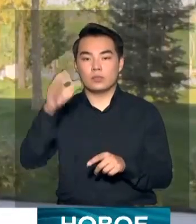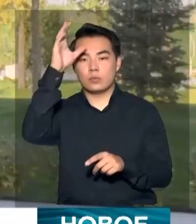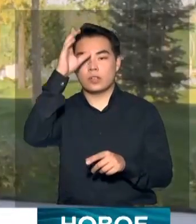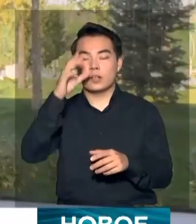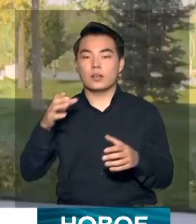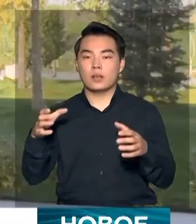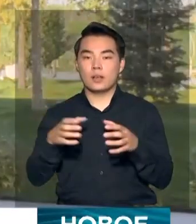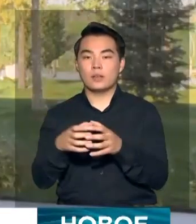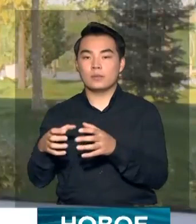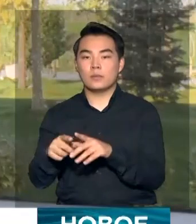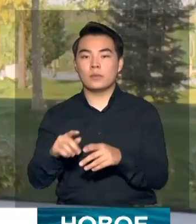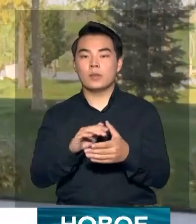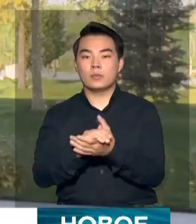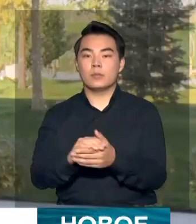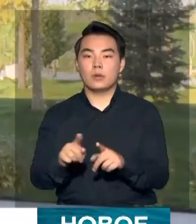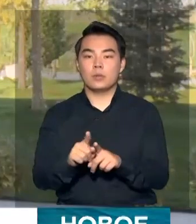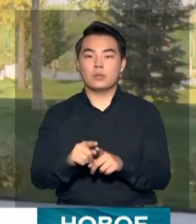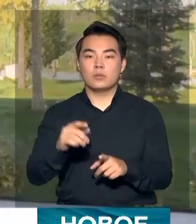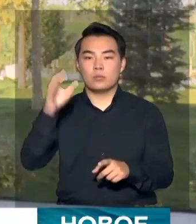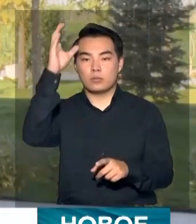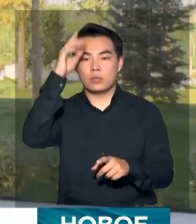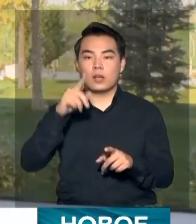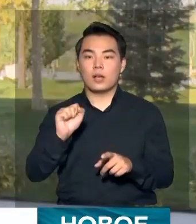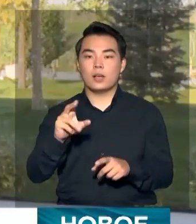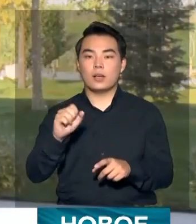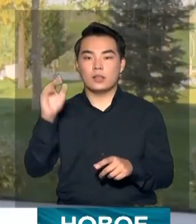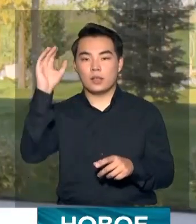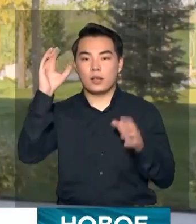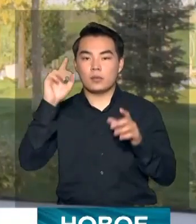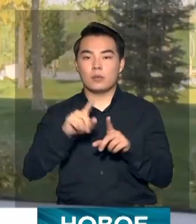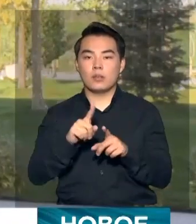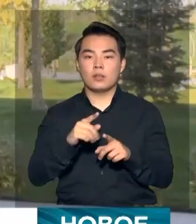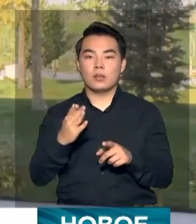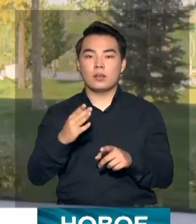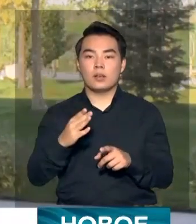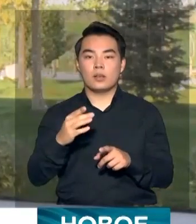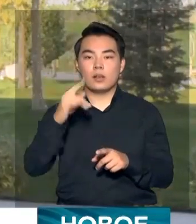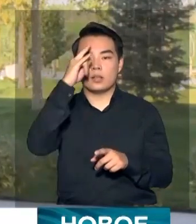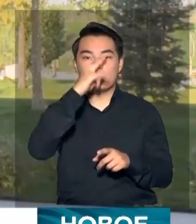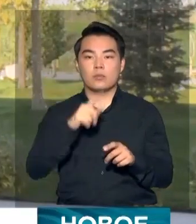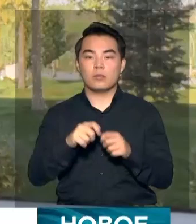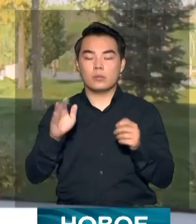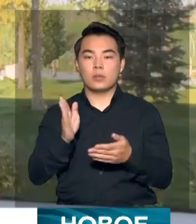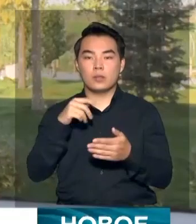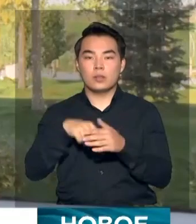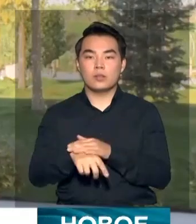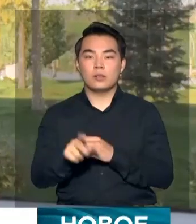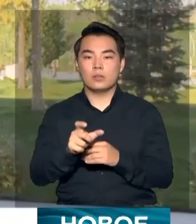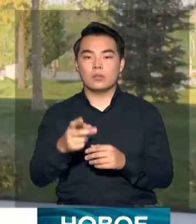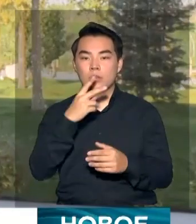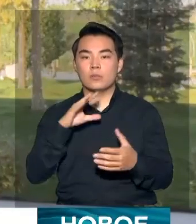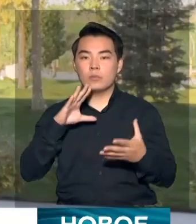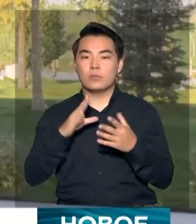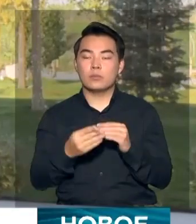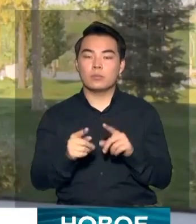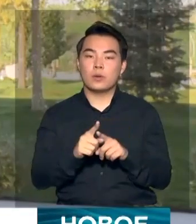страны, такие как, например, Тюрксой или Тюркская академия, были созданы по инициативе Казахстана. Они позволили нашим народам лучше